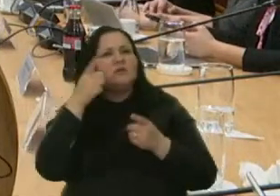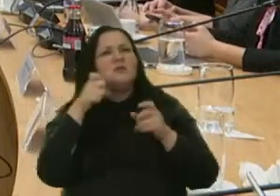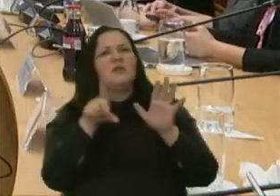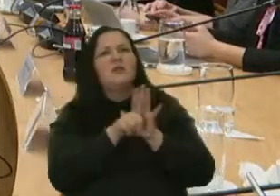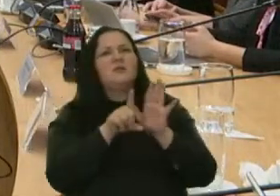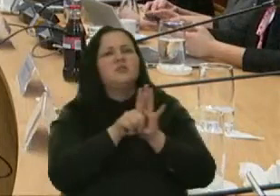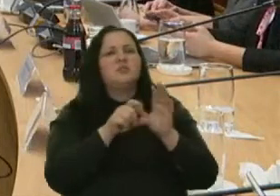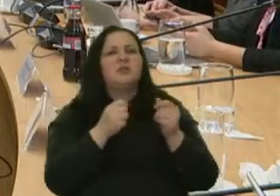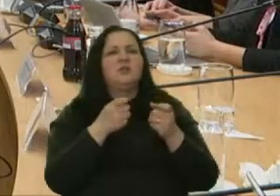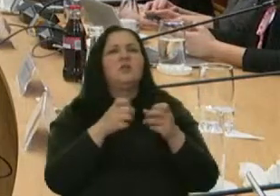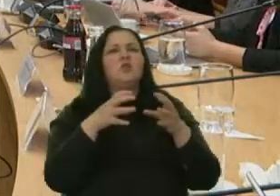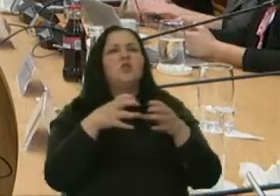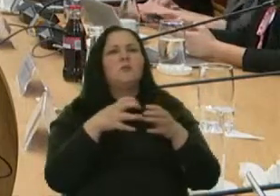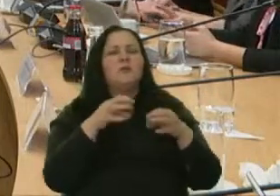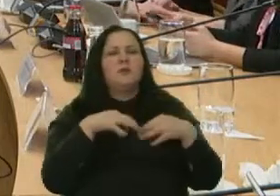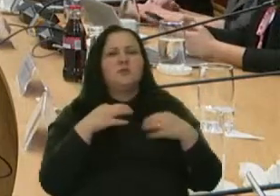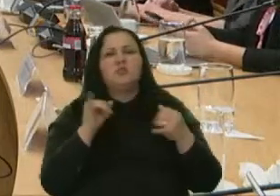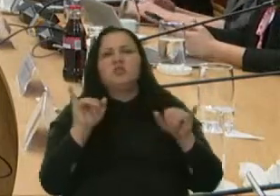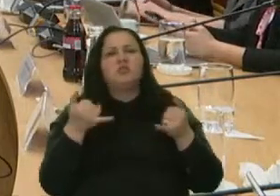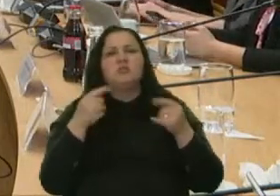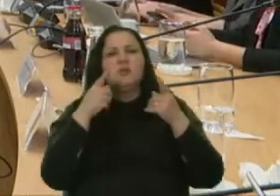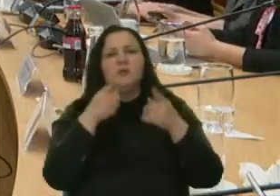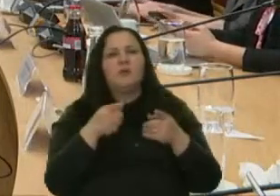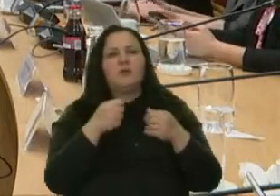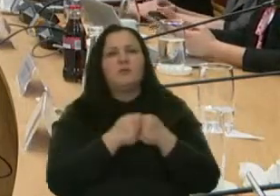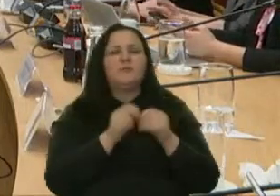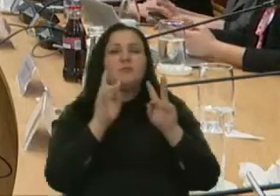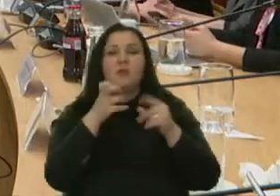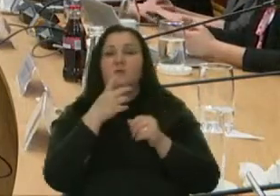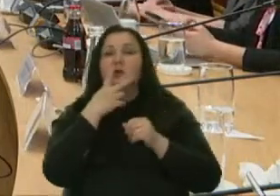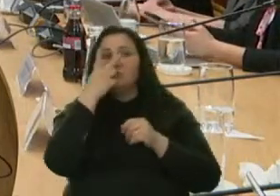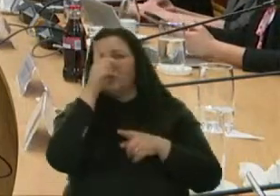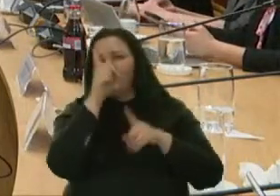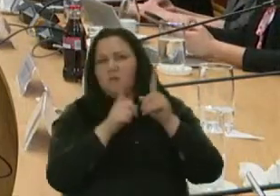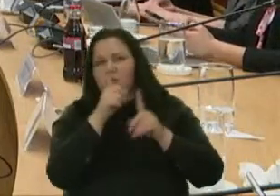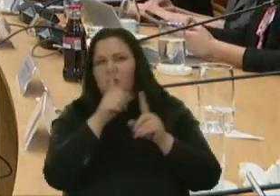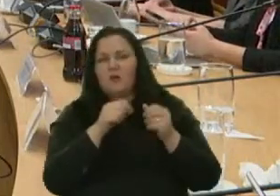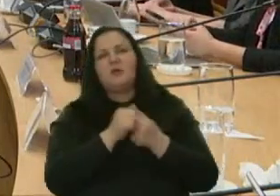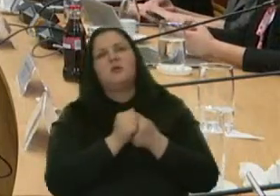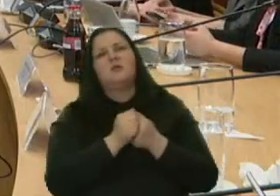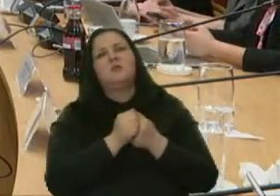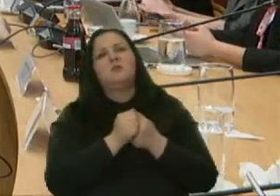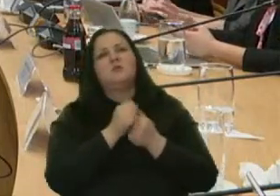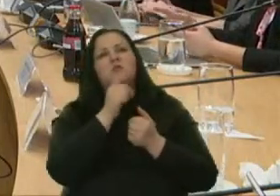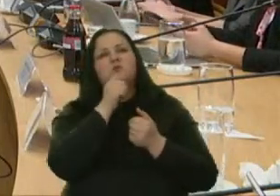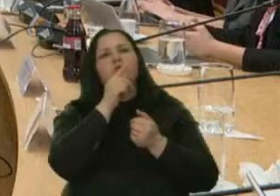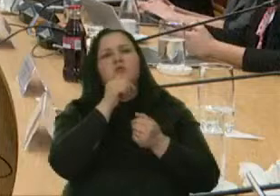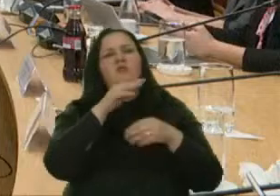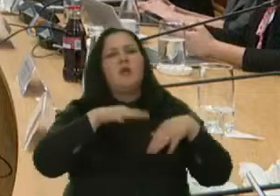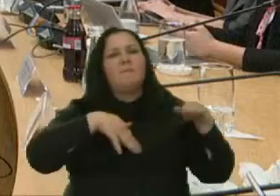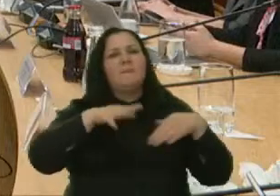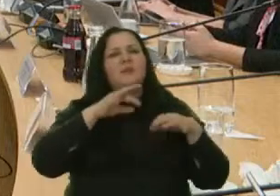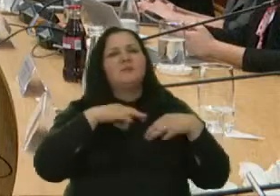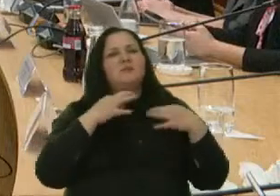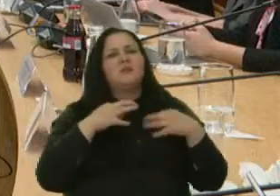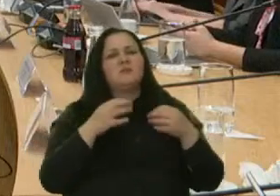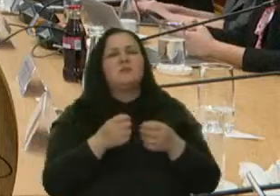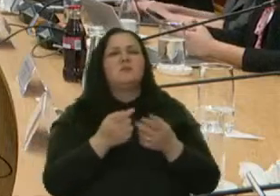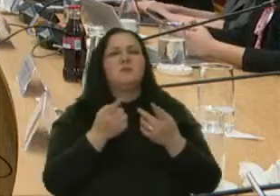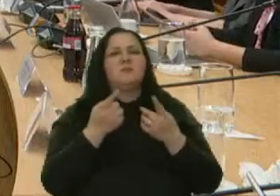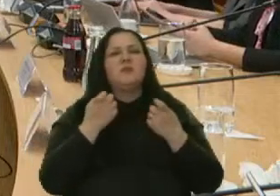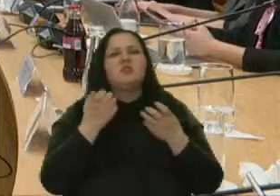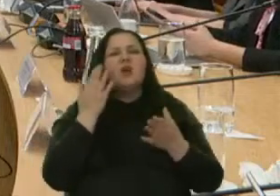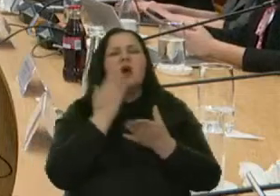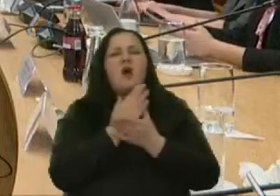domeniul sănătății și atunci ce ce se întâmplă cu acest sport tre a văzut Dacă undeva la Ministerul Sănătății prin Ce act